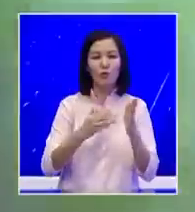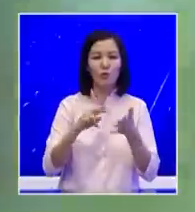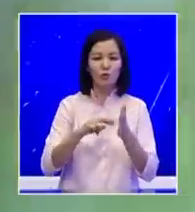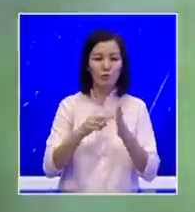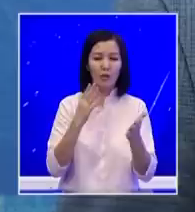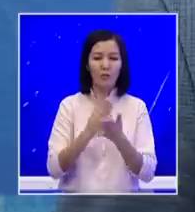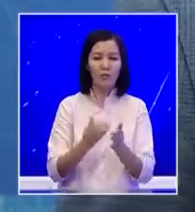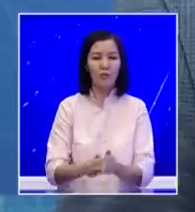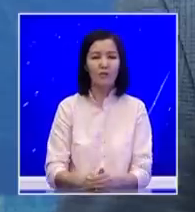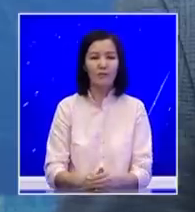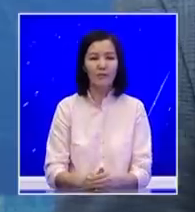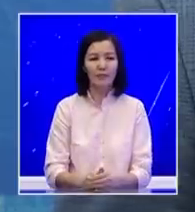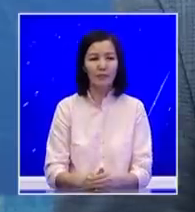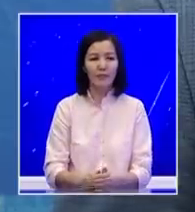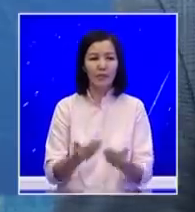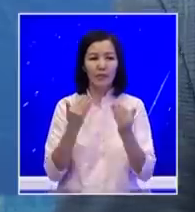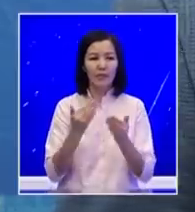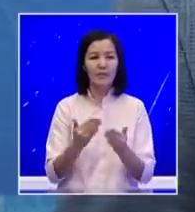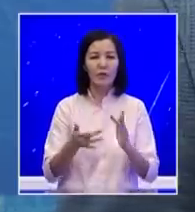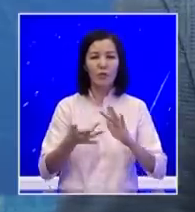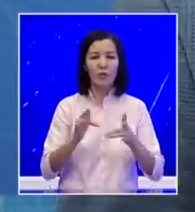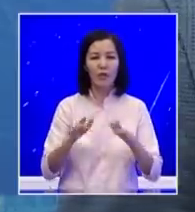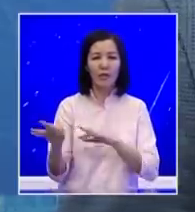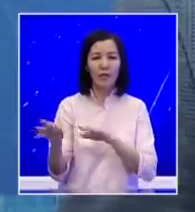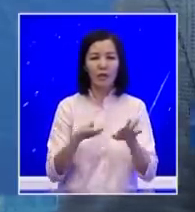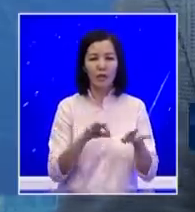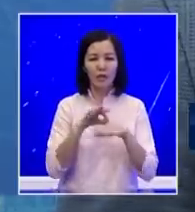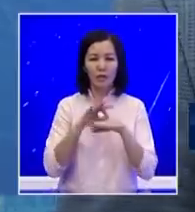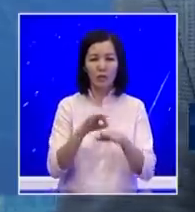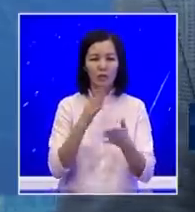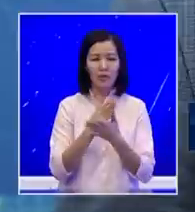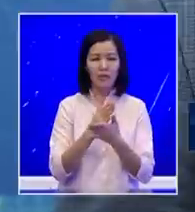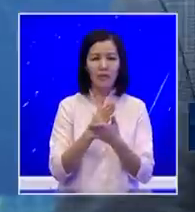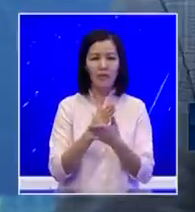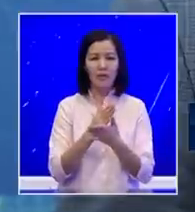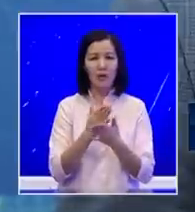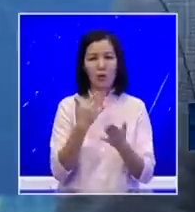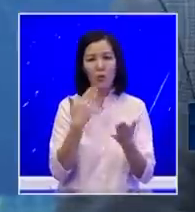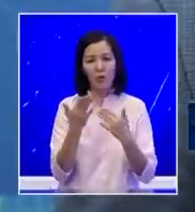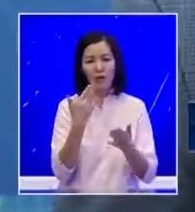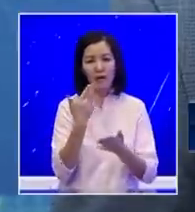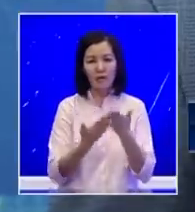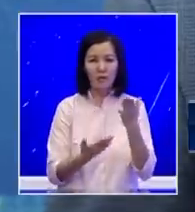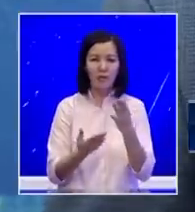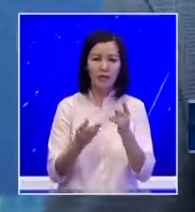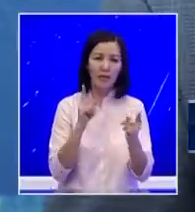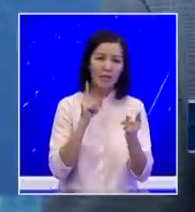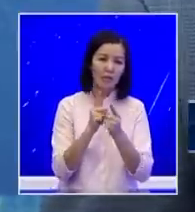отыр. Қазір бір қатар онлайн іс-шараларды қолға алып жатыр. Оның негізінде онлайн сұхбаттар, онлайн кездесулер,